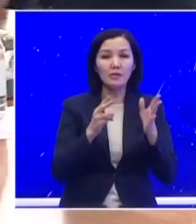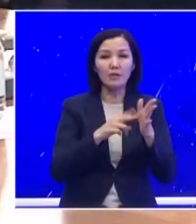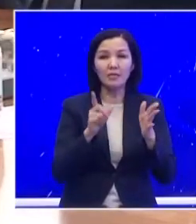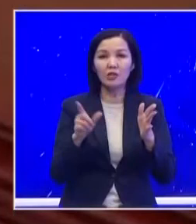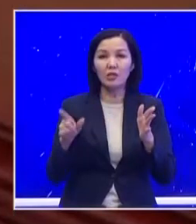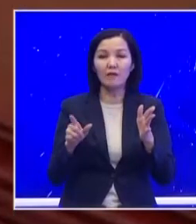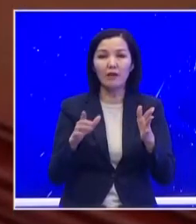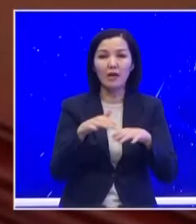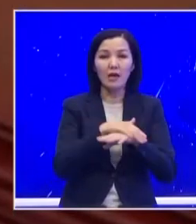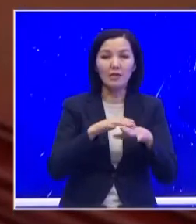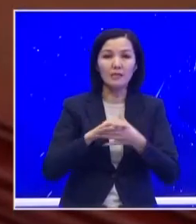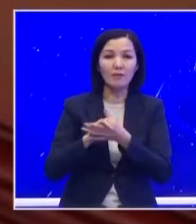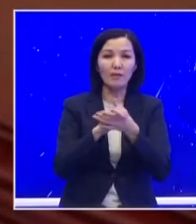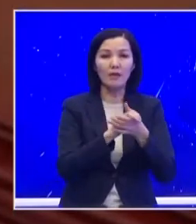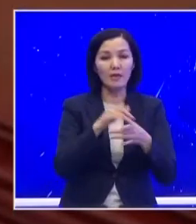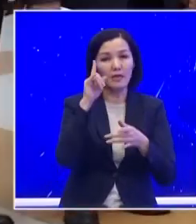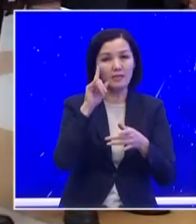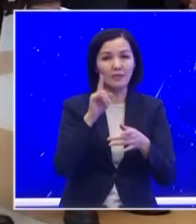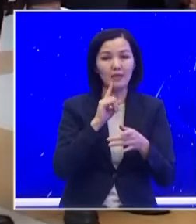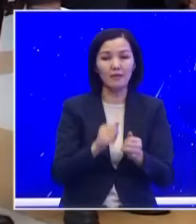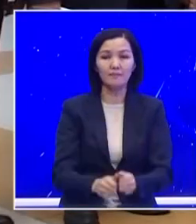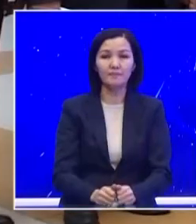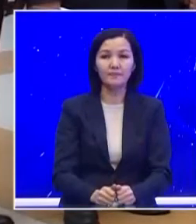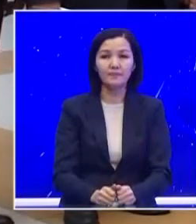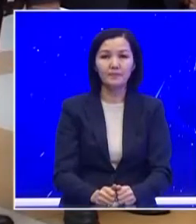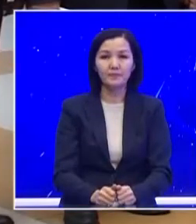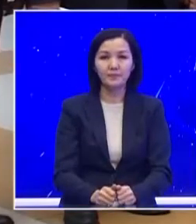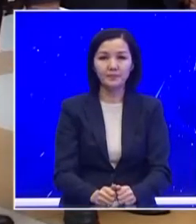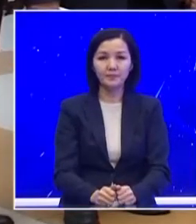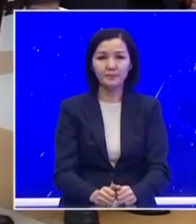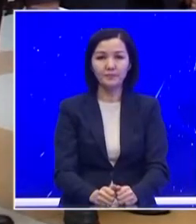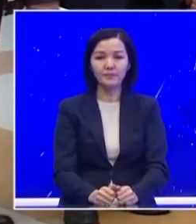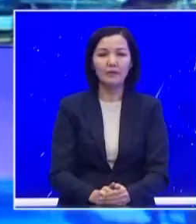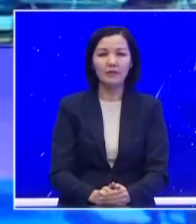народа Казахстана края ЖТСУ. Надежда Белова, Жасулан Чингинжинов, телеканал ЖТСУ.